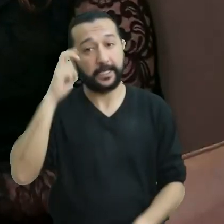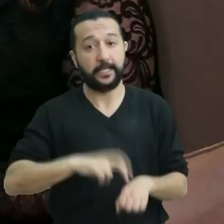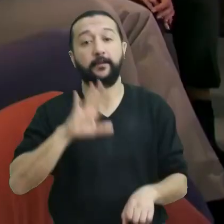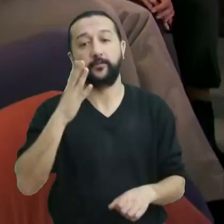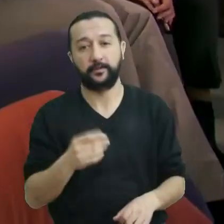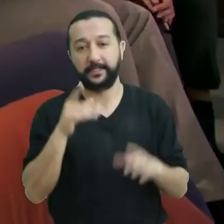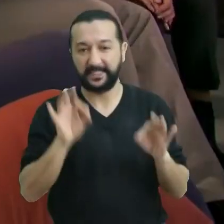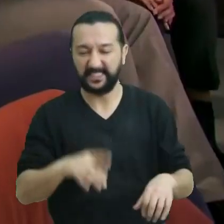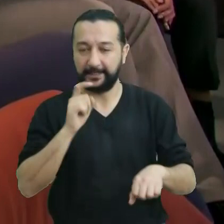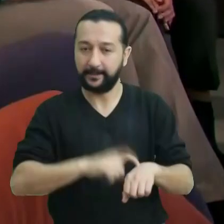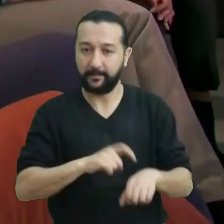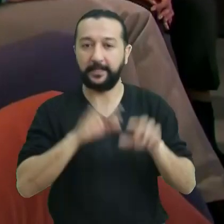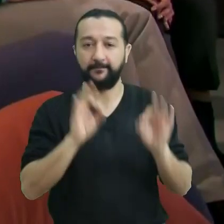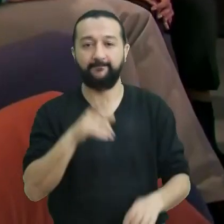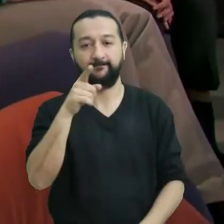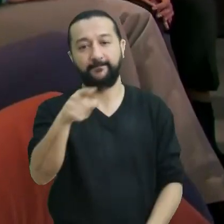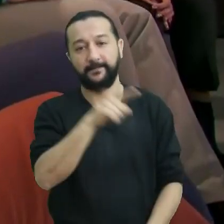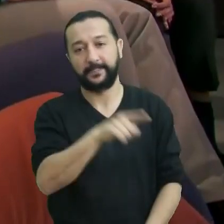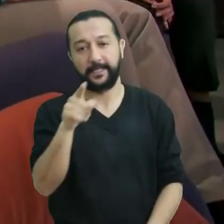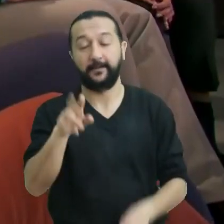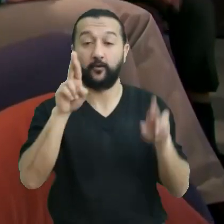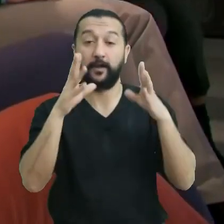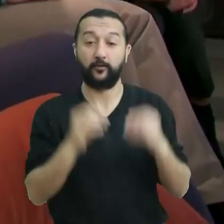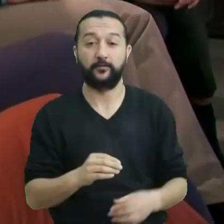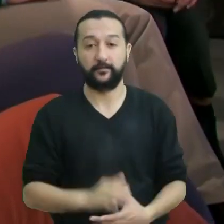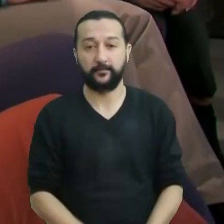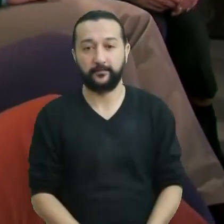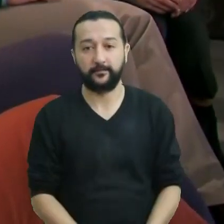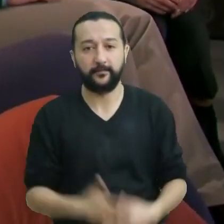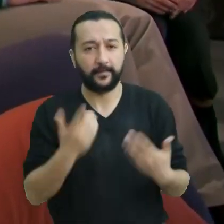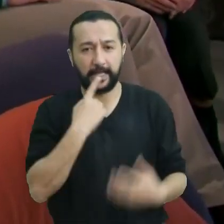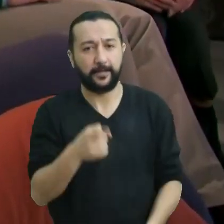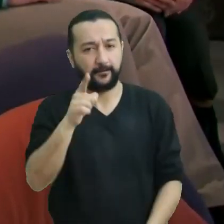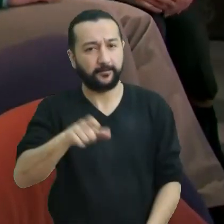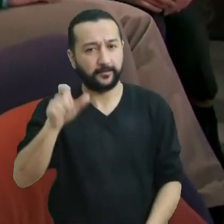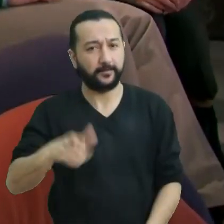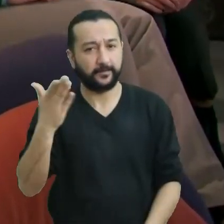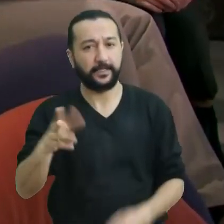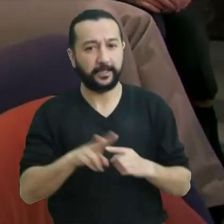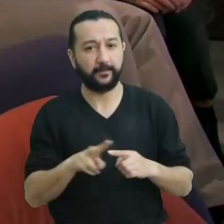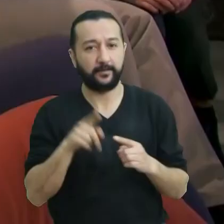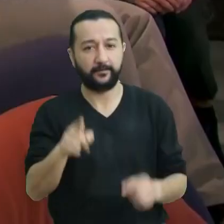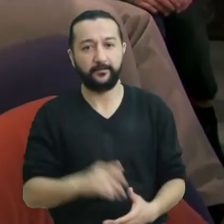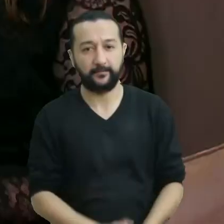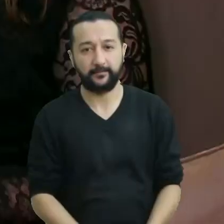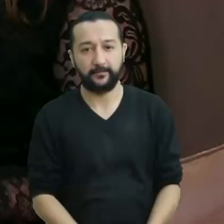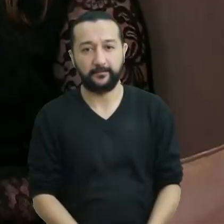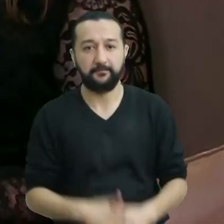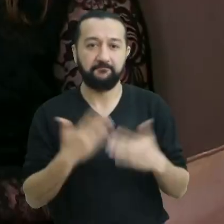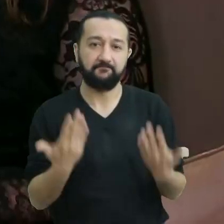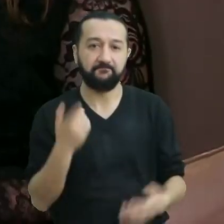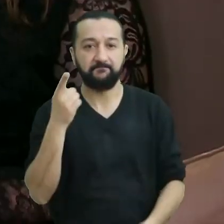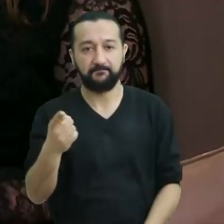değil mi? İşte şimdi sıra sizde. Ne diyor bunlar Kemal'im?